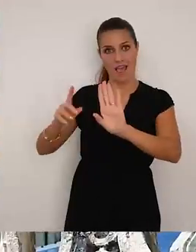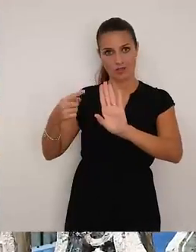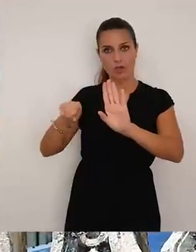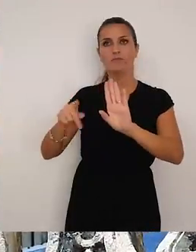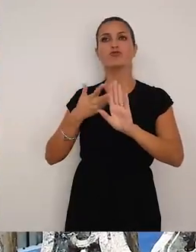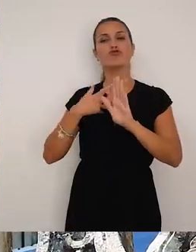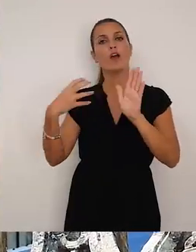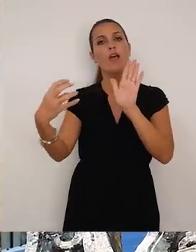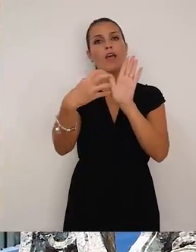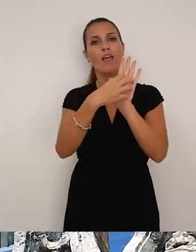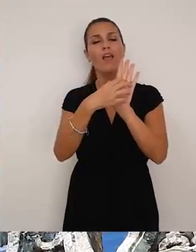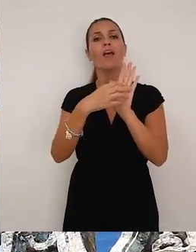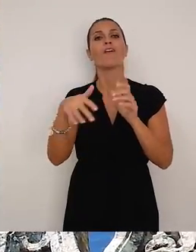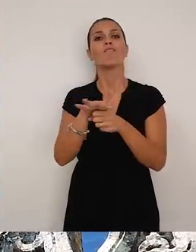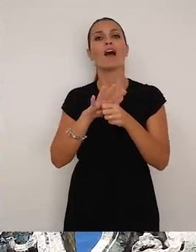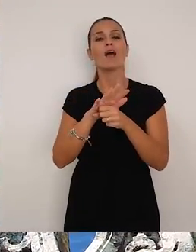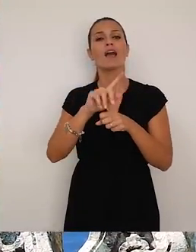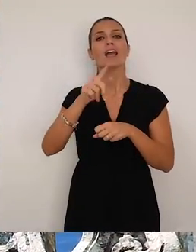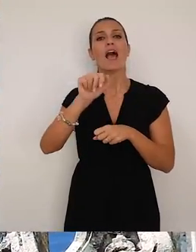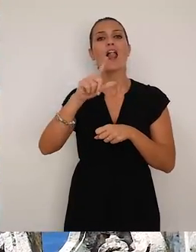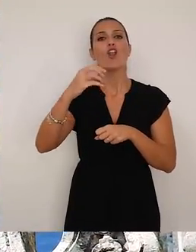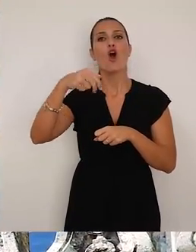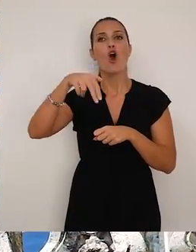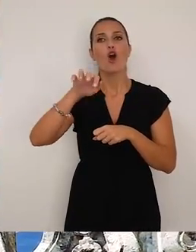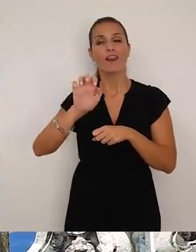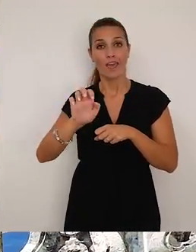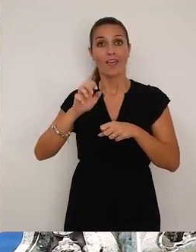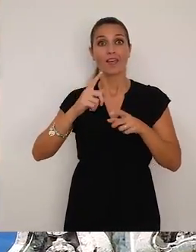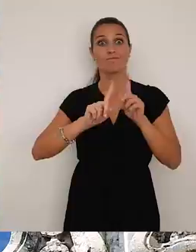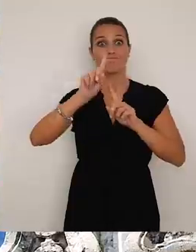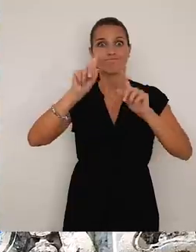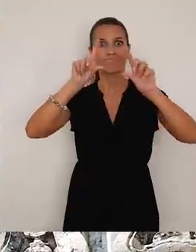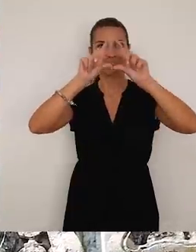che campeggia al centro della raffinata balaustra laterale.